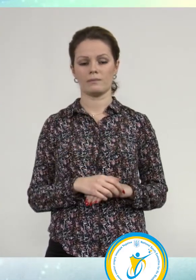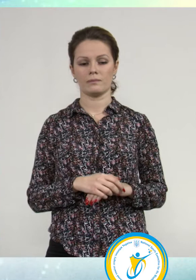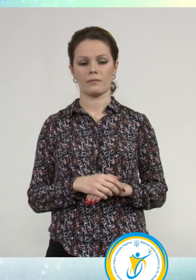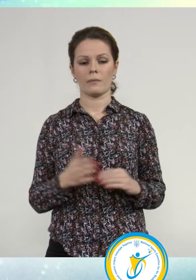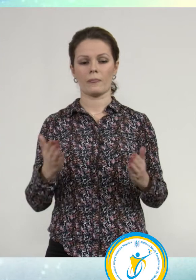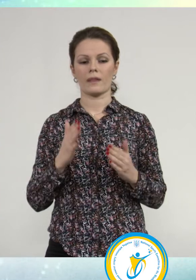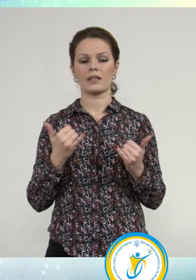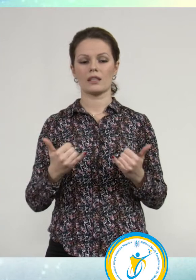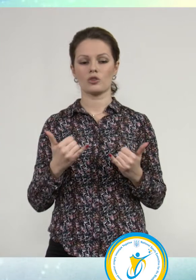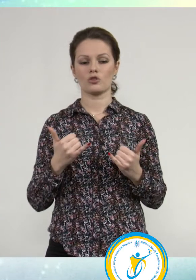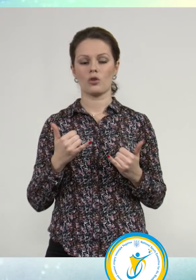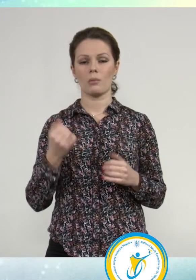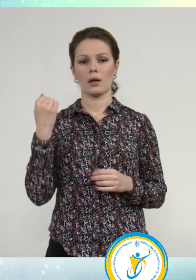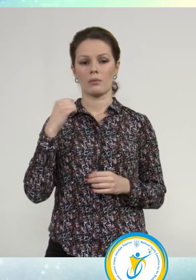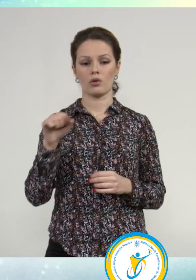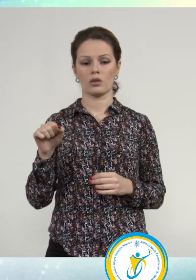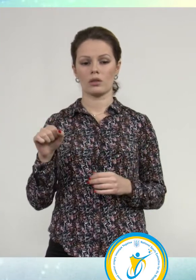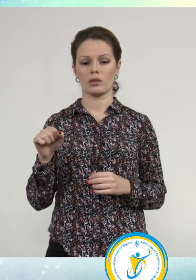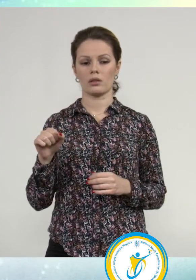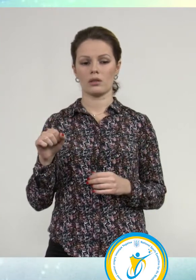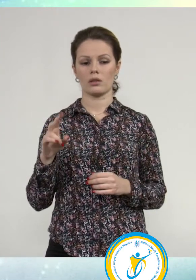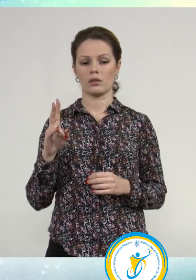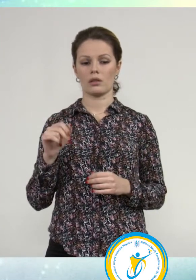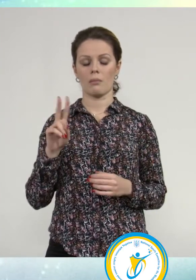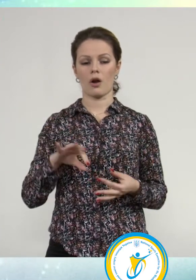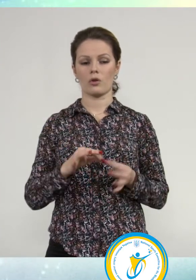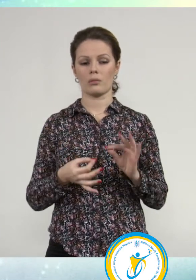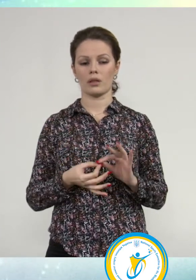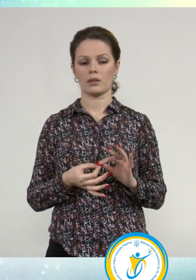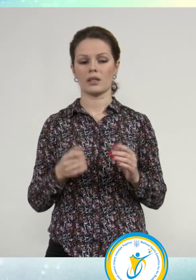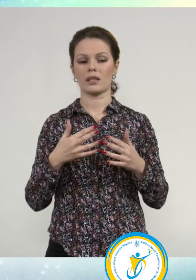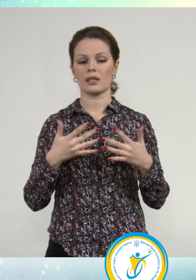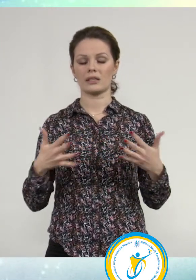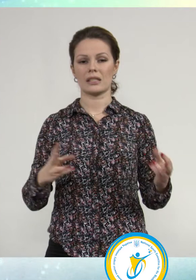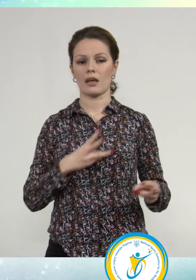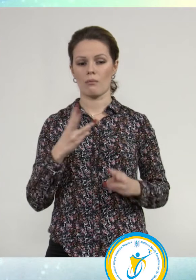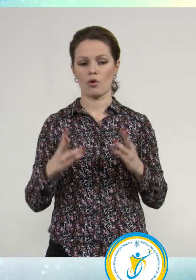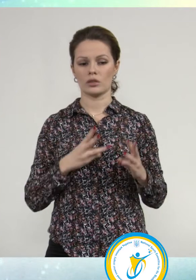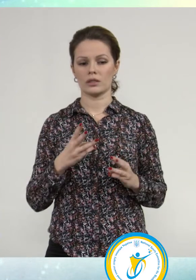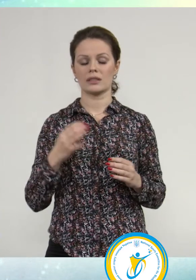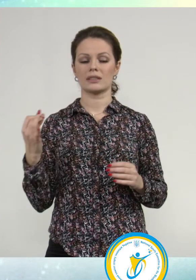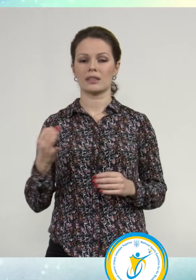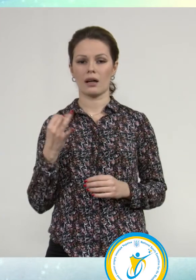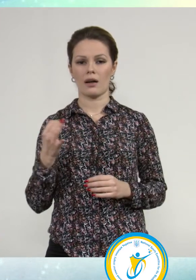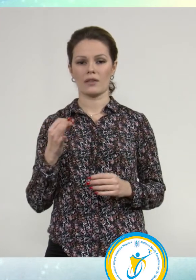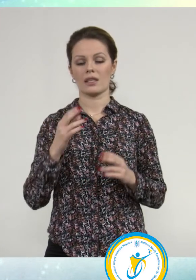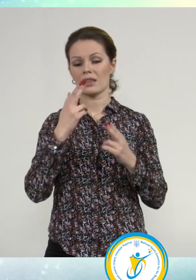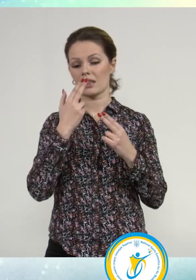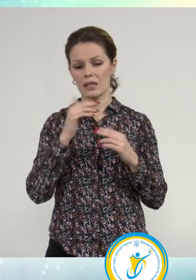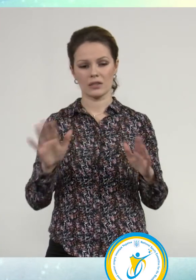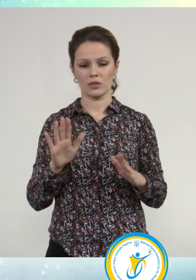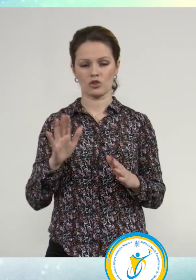які тільки що перемогли на паралімпіаді. Різні емоції, цікаві, незвичні